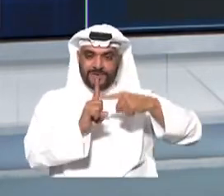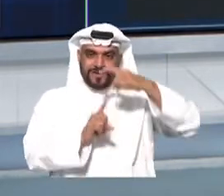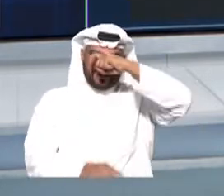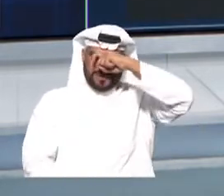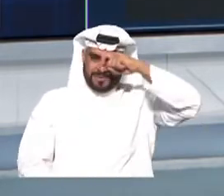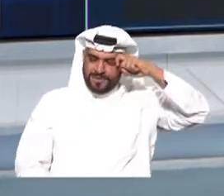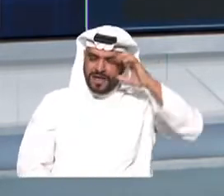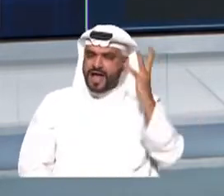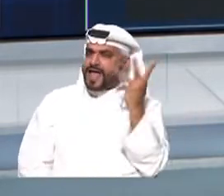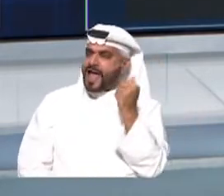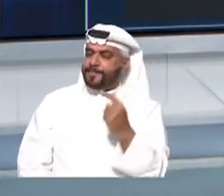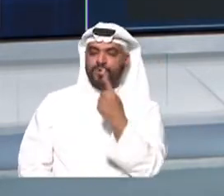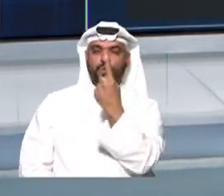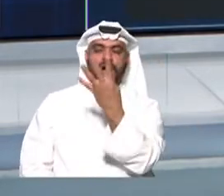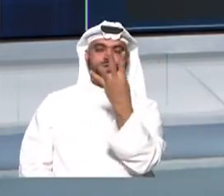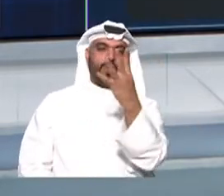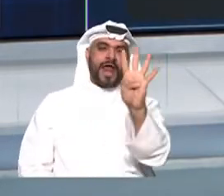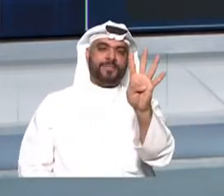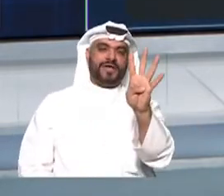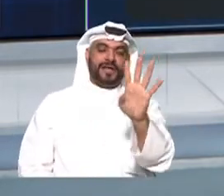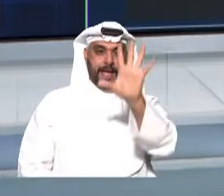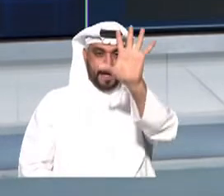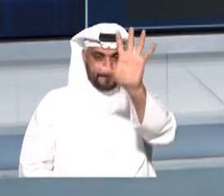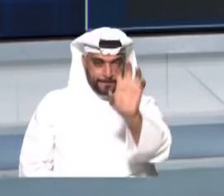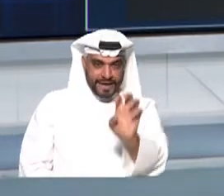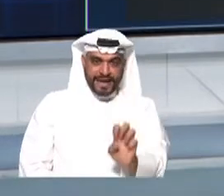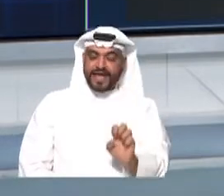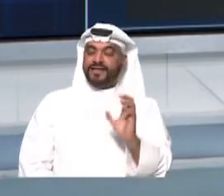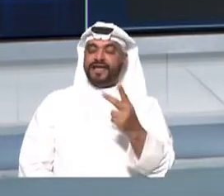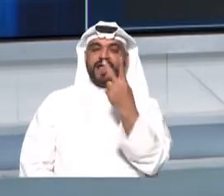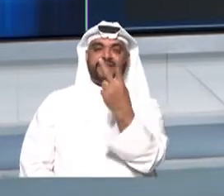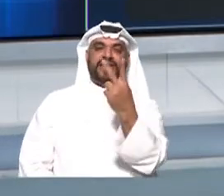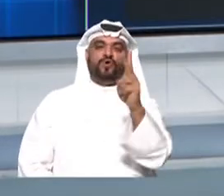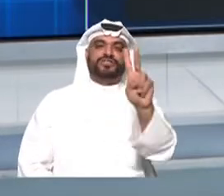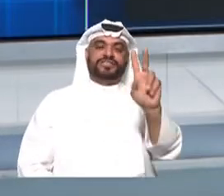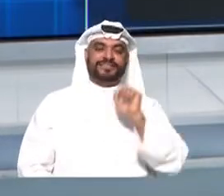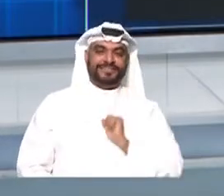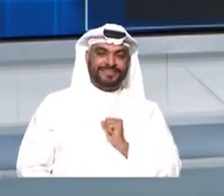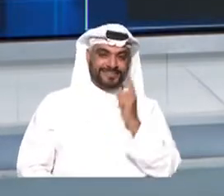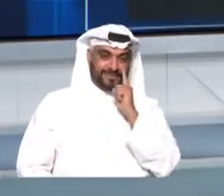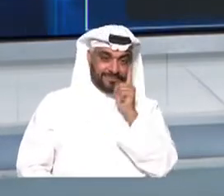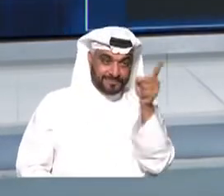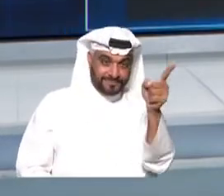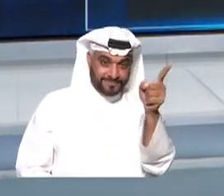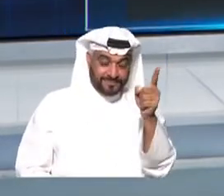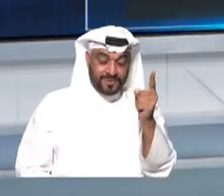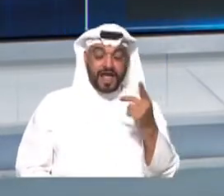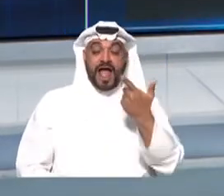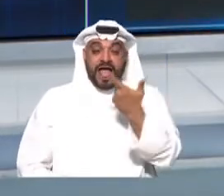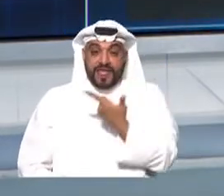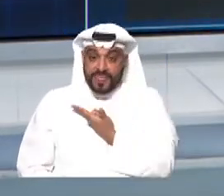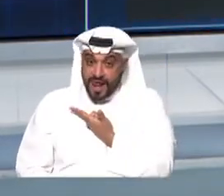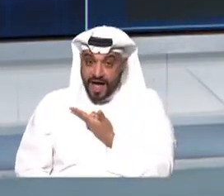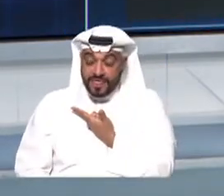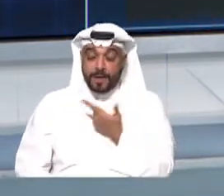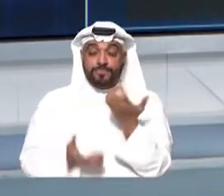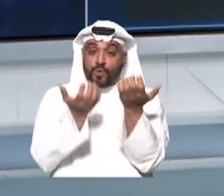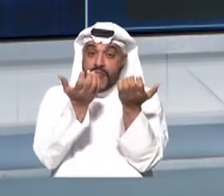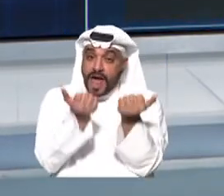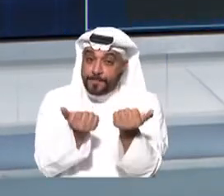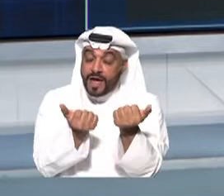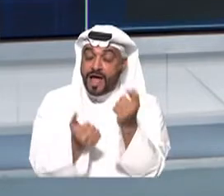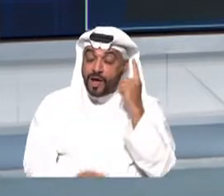إلى 41 درجة مئوية، بالنسبة للصغرى 22 درجة مئوية، ولكن يومي الثلاثة والأربعة فرصة